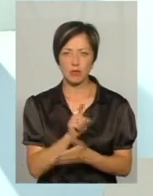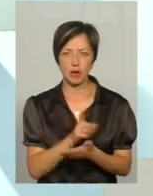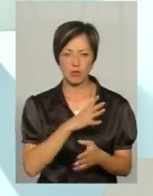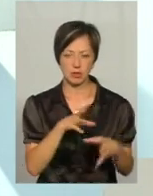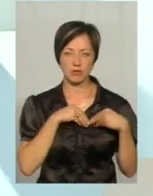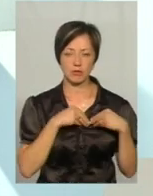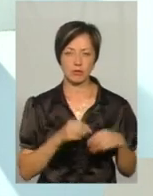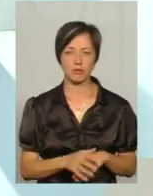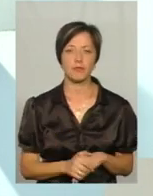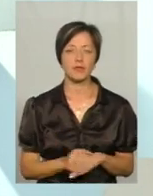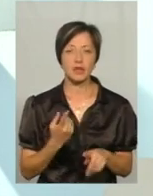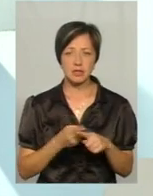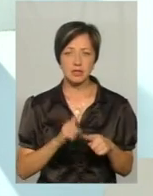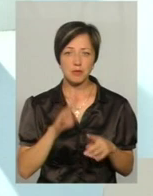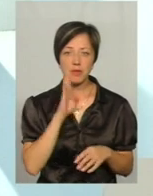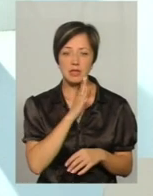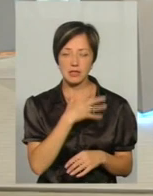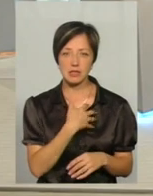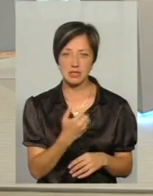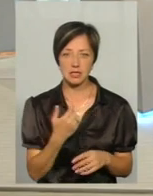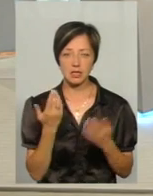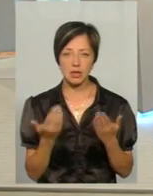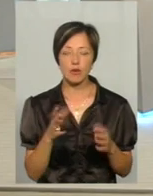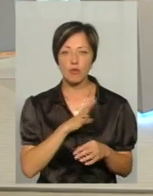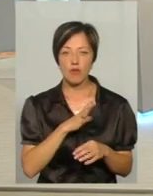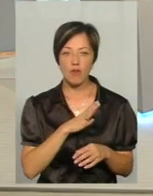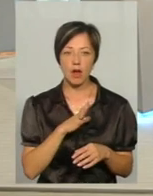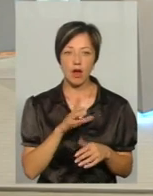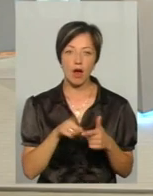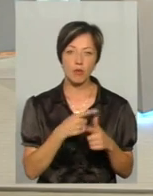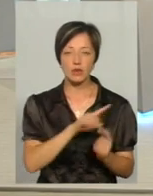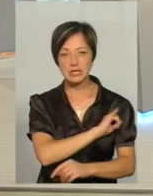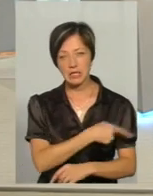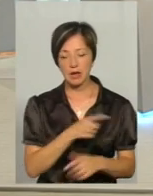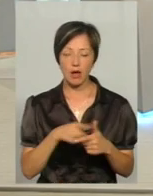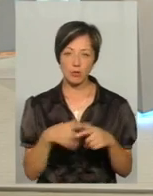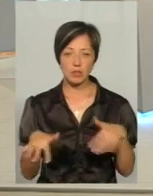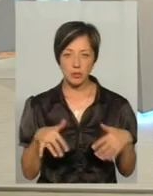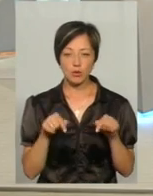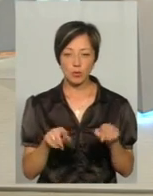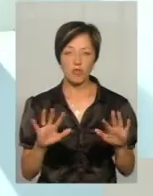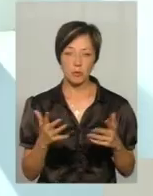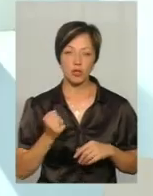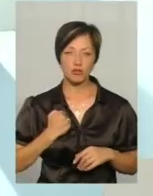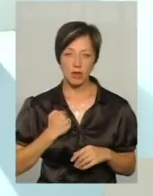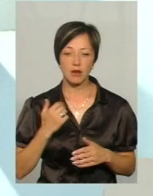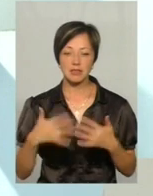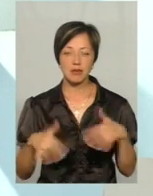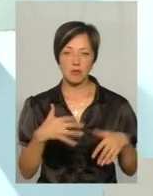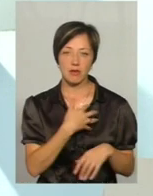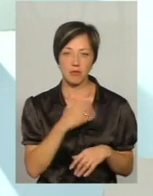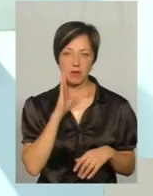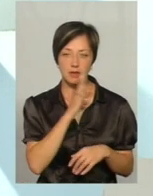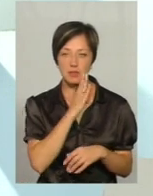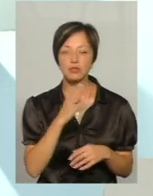бути з нею. Тобто це материнський інстинкт. Він буває або сильним, або слабким. У цьому випадку, на жаль, він